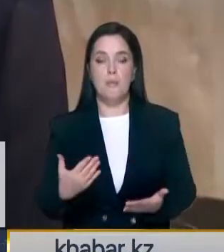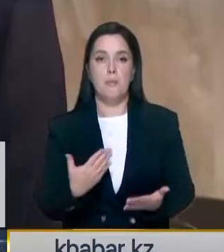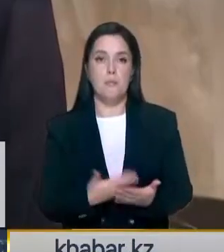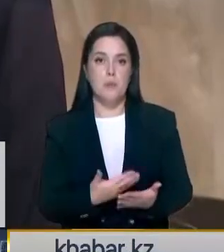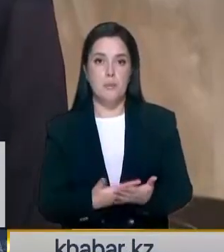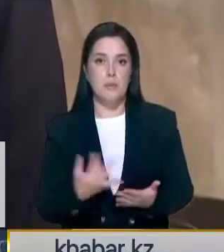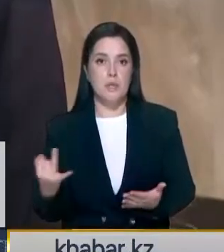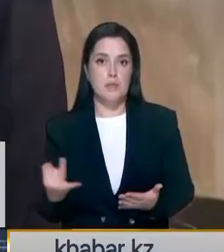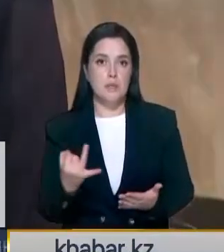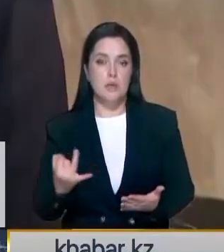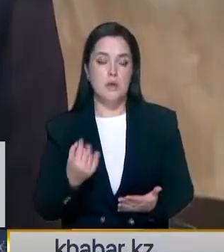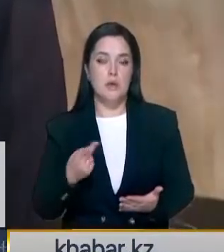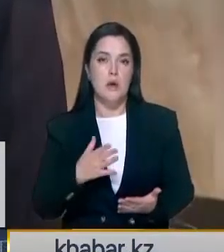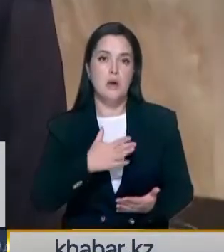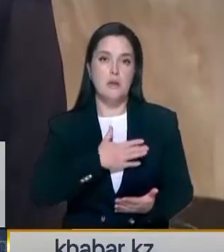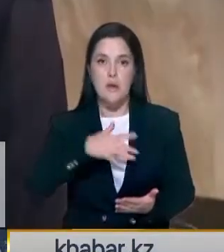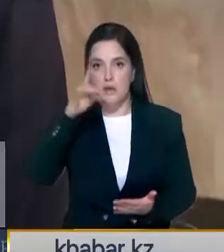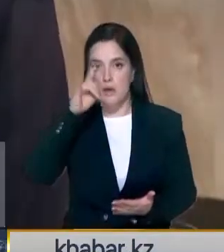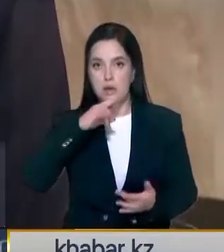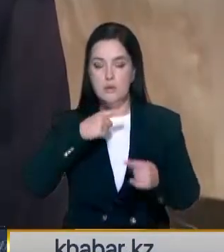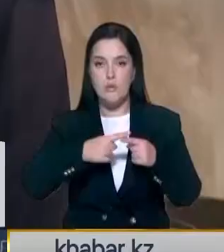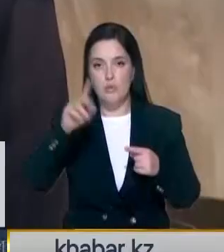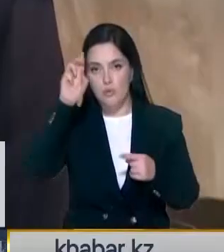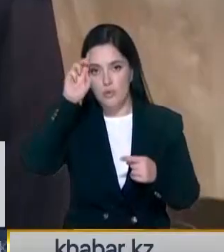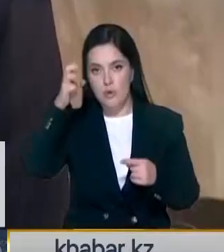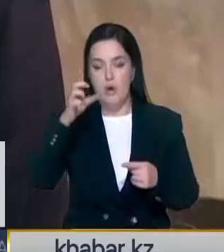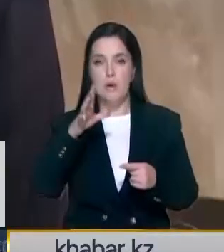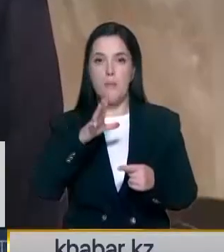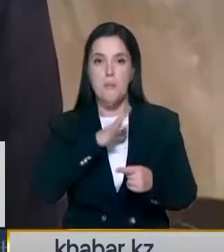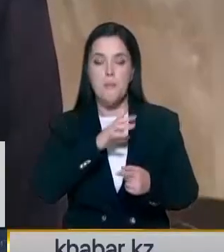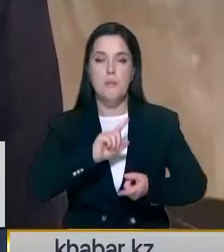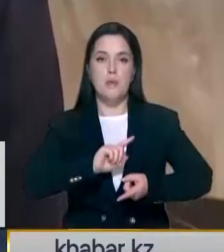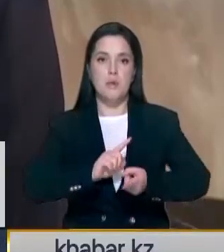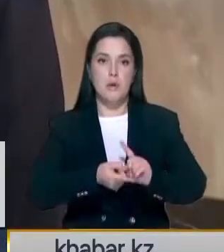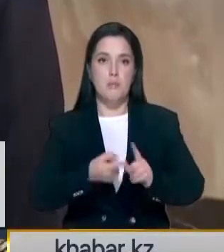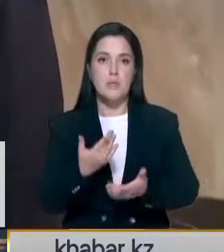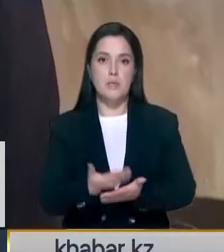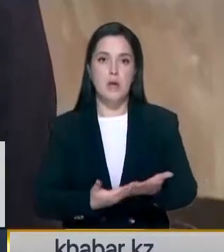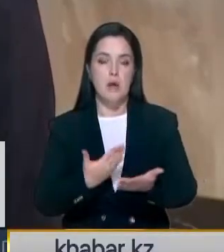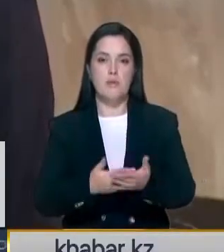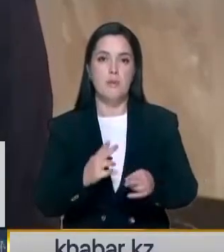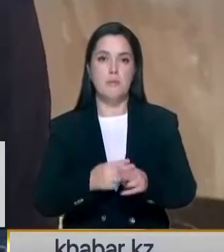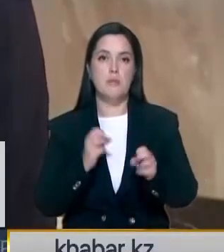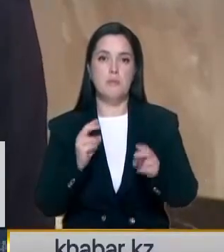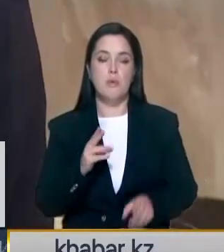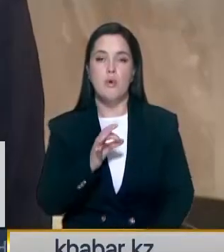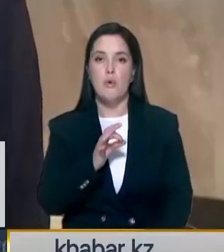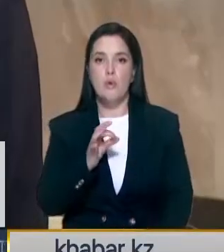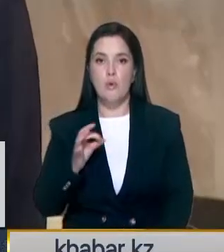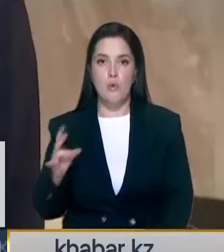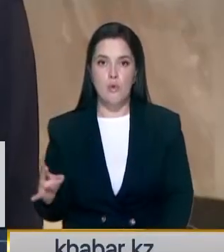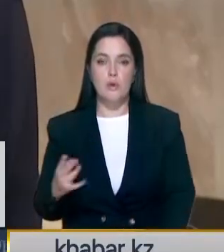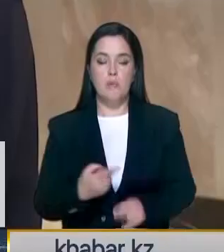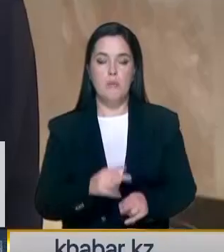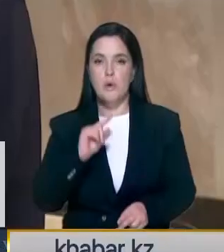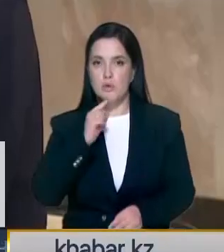особый интерес для моей страны и других государств представляют вопросы реформирования Совета Безопасности ООН. Но, как мне кажется,